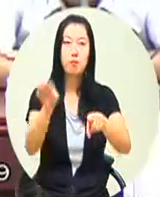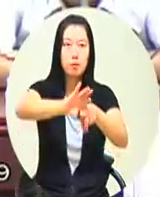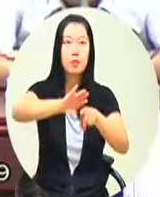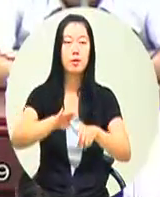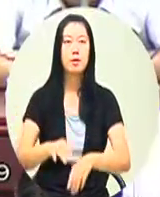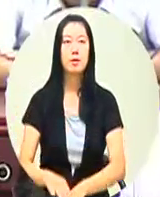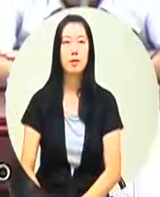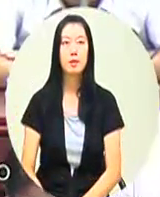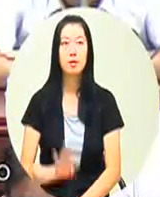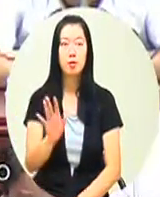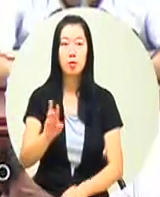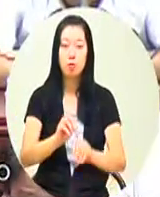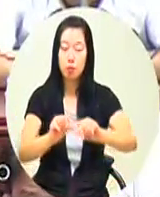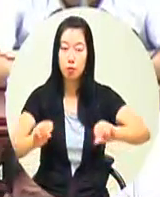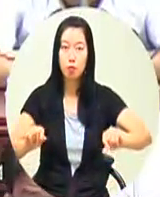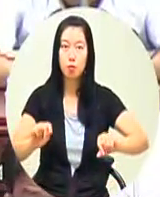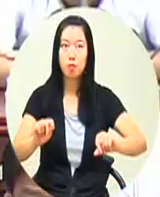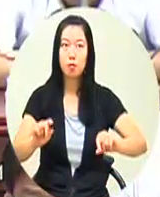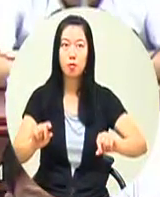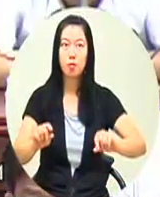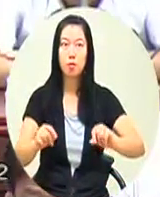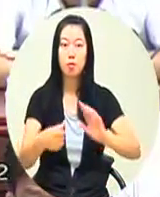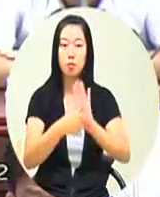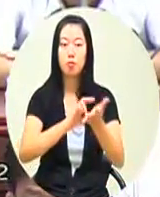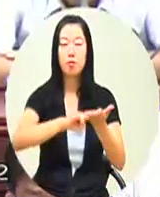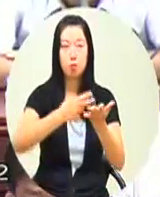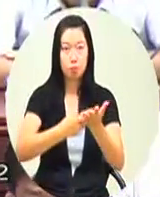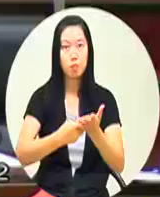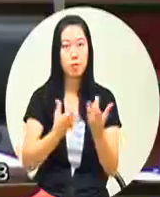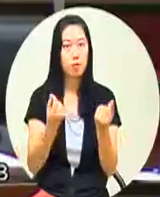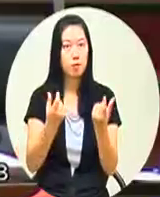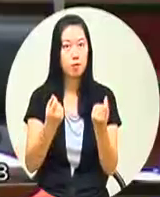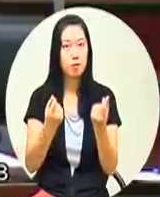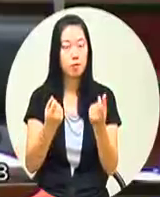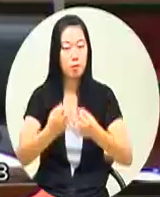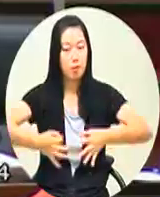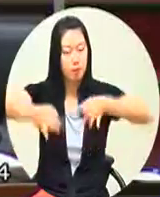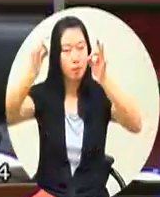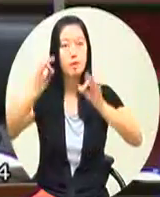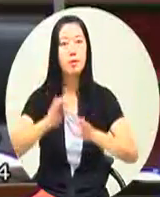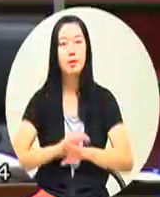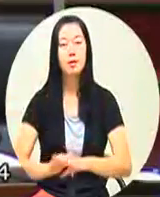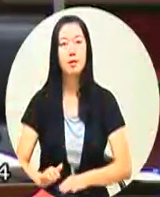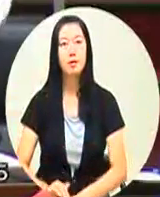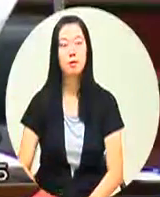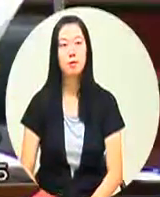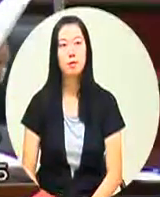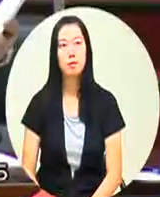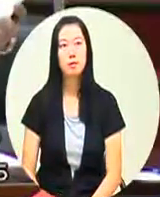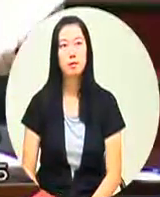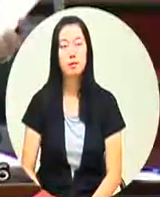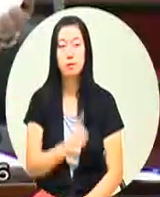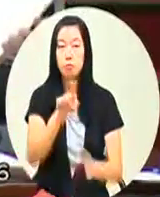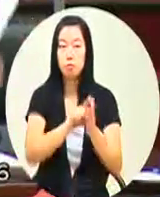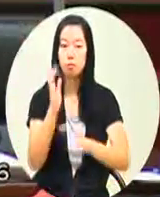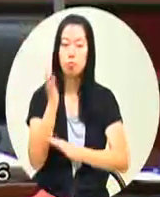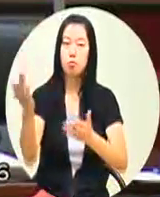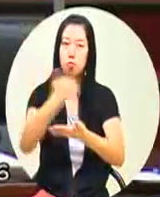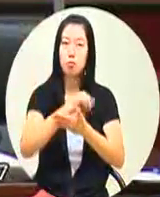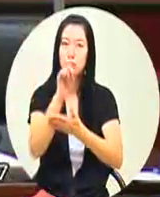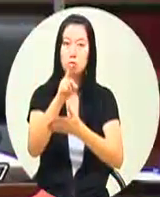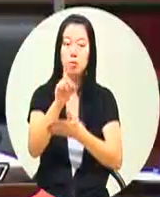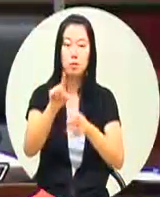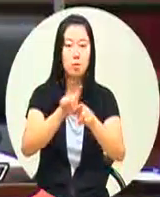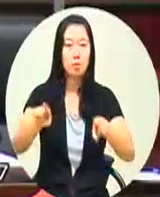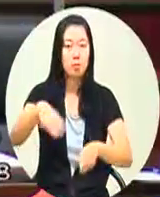的相关的土地使用已经变更，要跟着调、哦。 好，对、哦、啊，主席都、就是安尼啊，都、就是当时候征收一平是